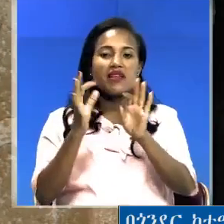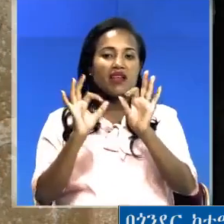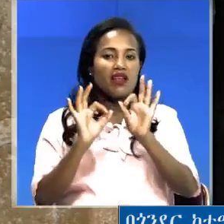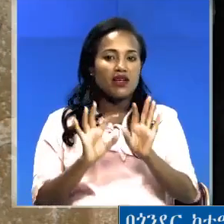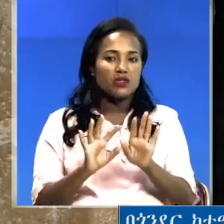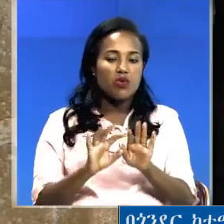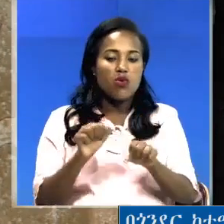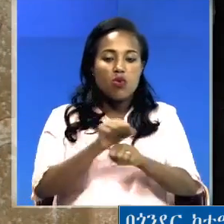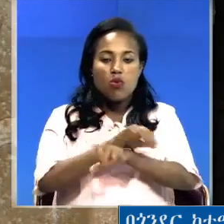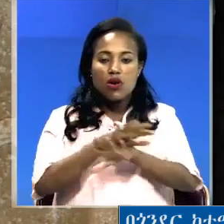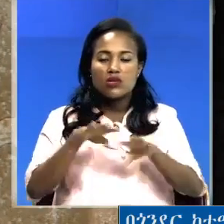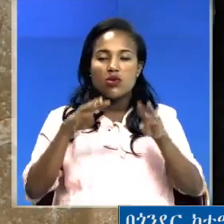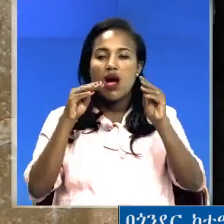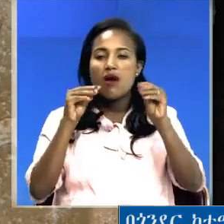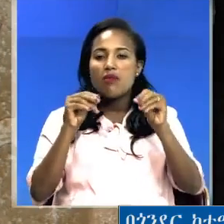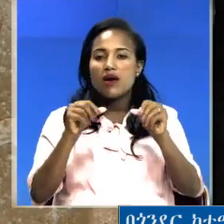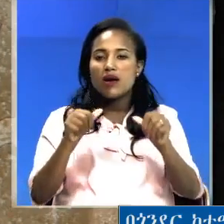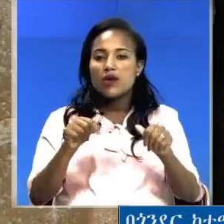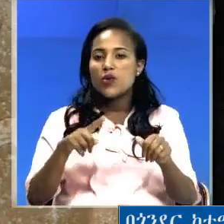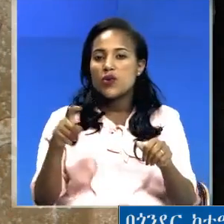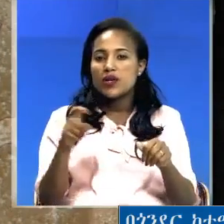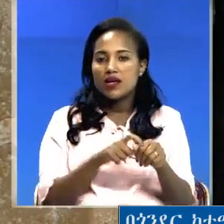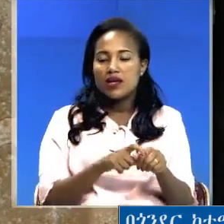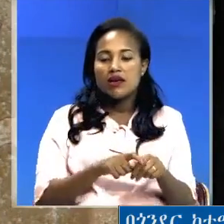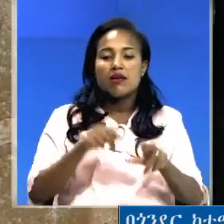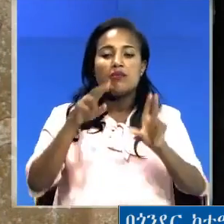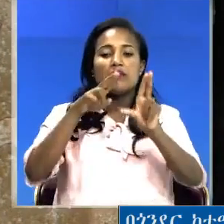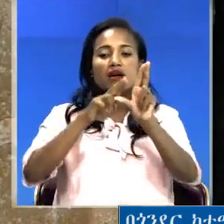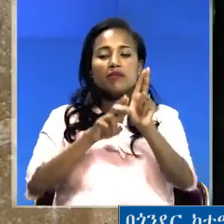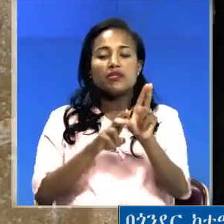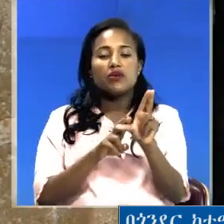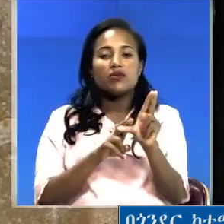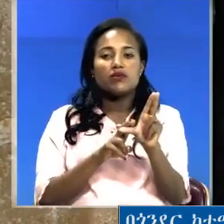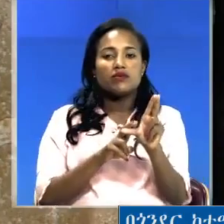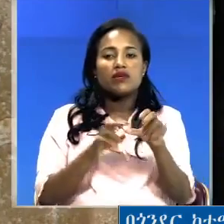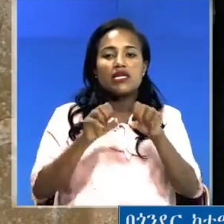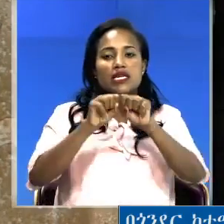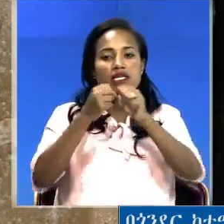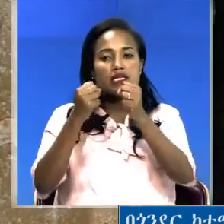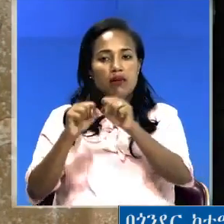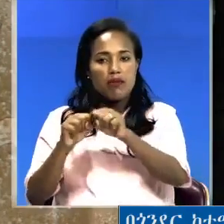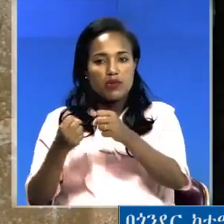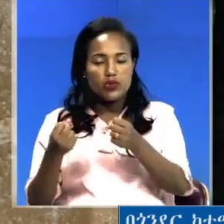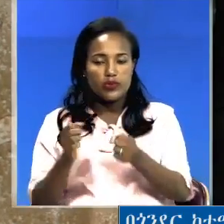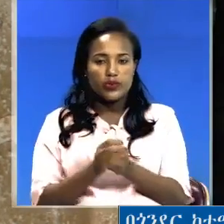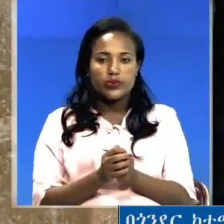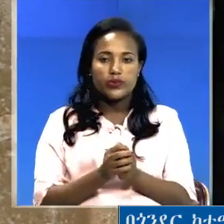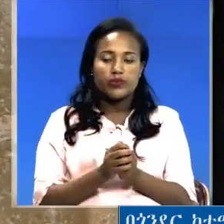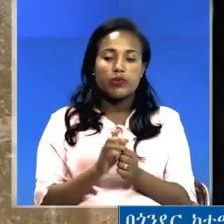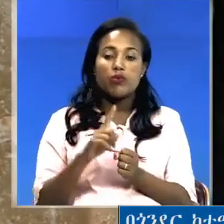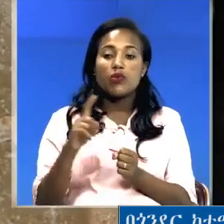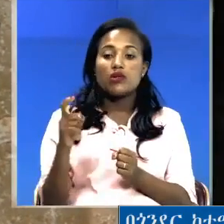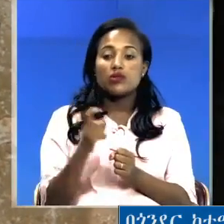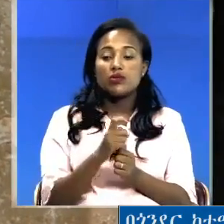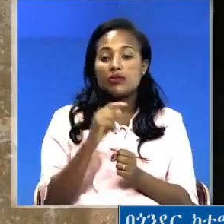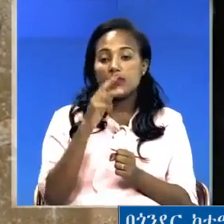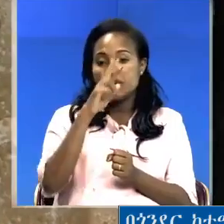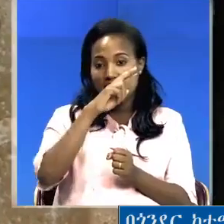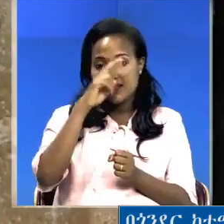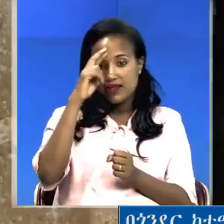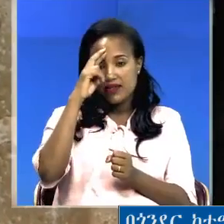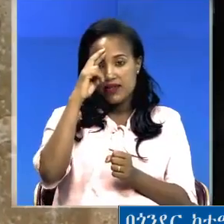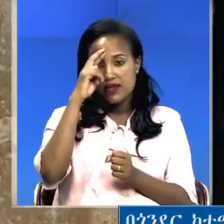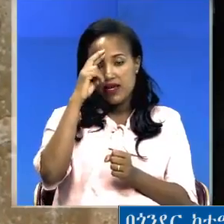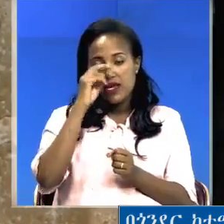ወለላቸው አቧራ የተዋጠ፣ መቀመጫ ወንበራቸው የተሰባበሩ በመሆናቸው የተነሳ